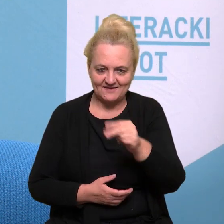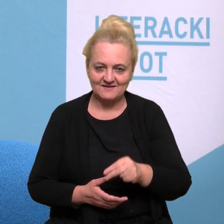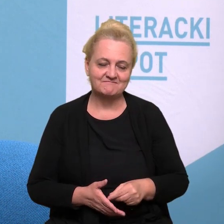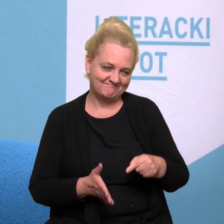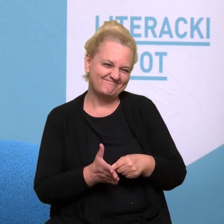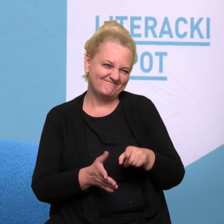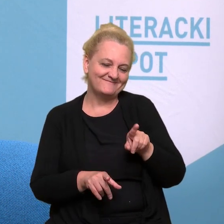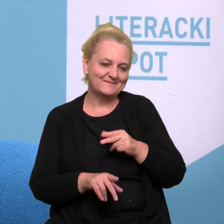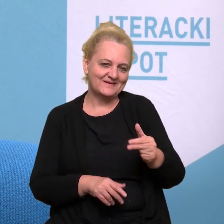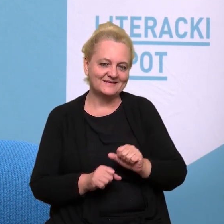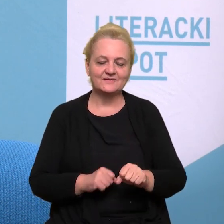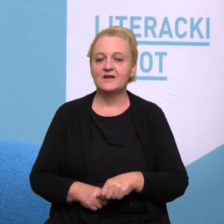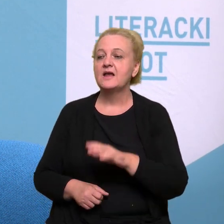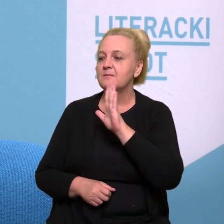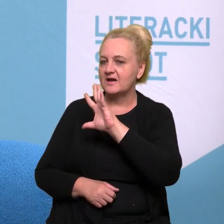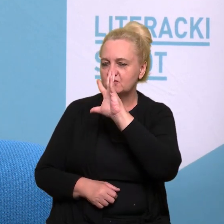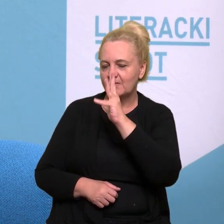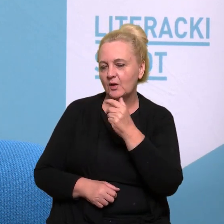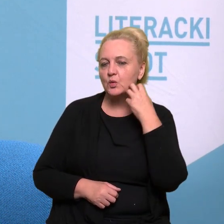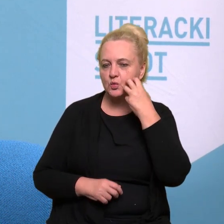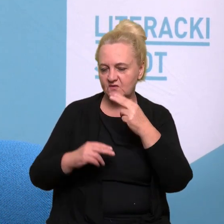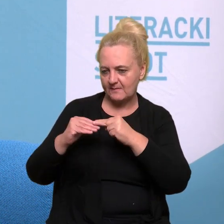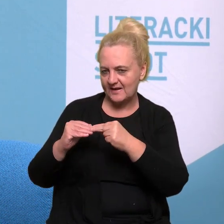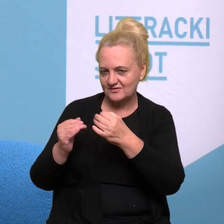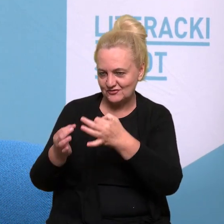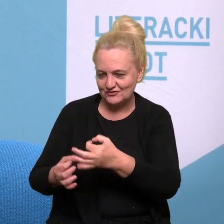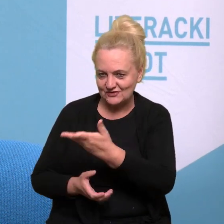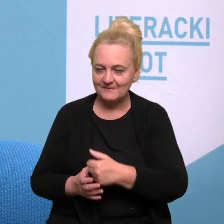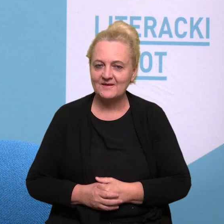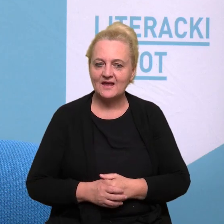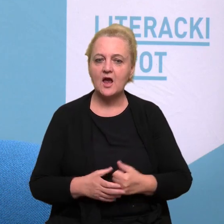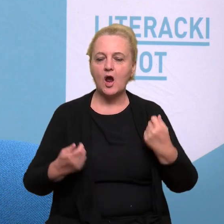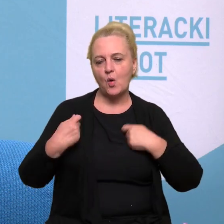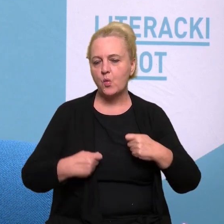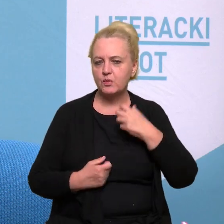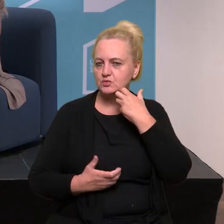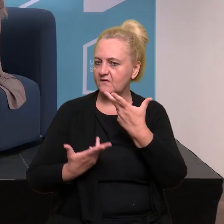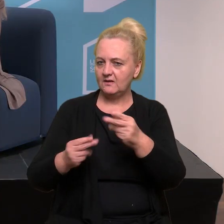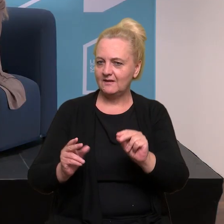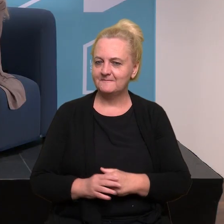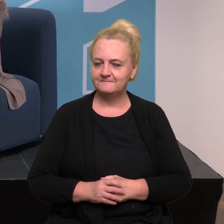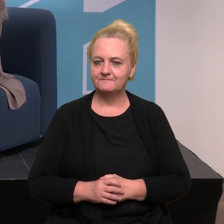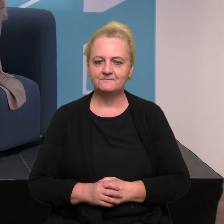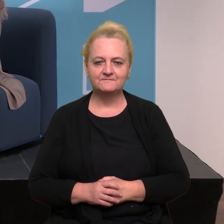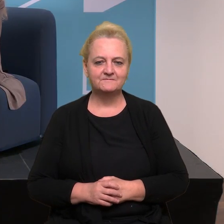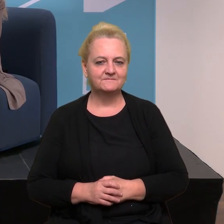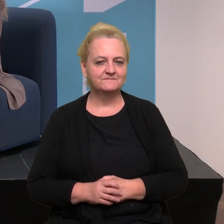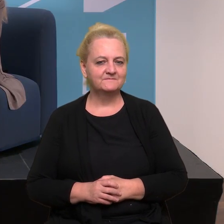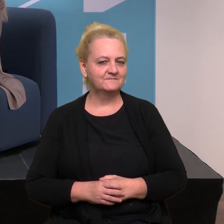jest tematyzowane. Masz piękne różowe paznokcie dzisiaj, no ale nie jesteś ubrana na różowo. Danke.